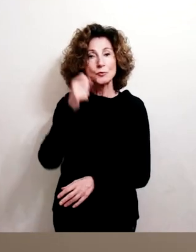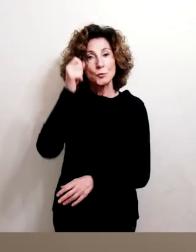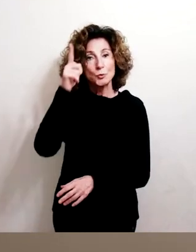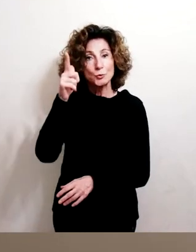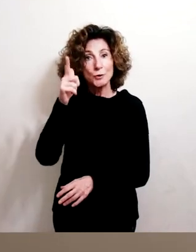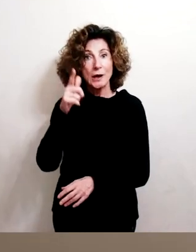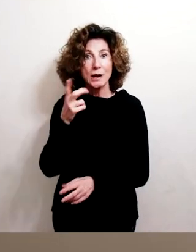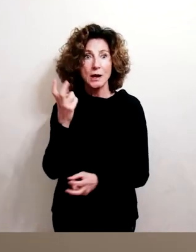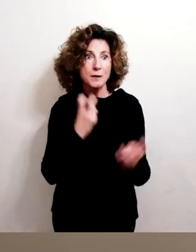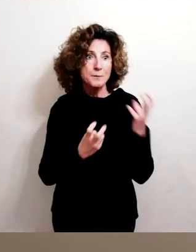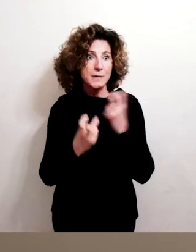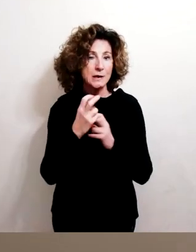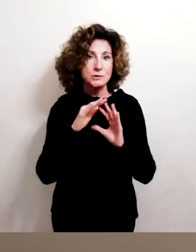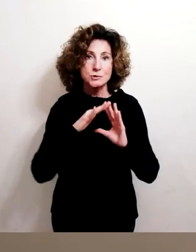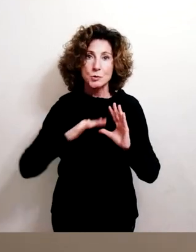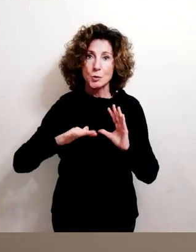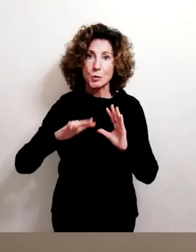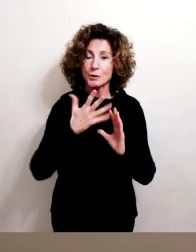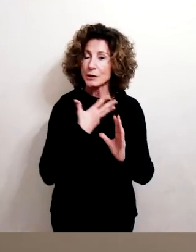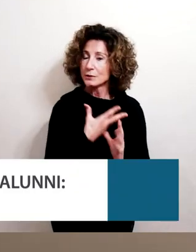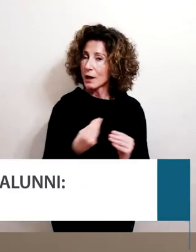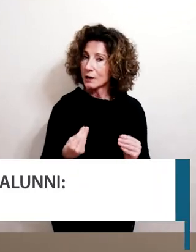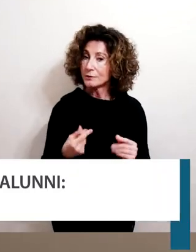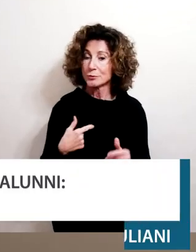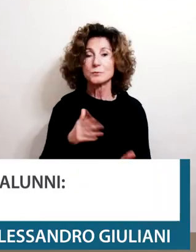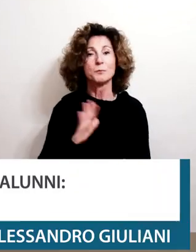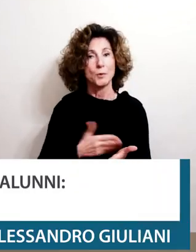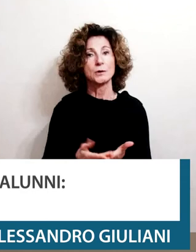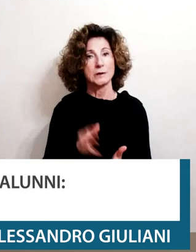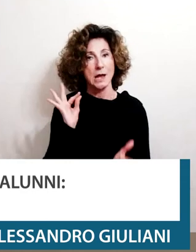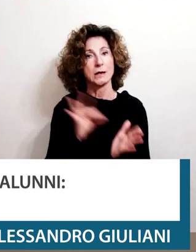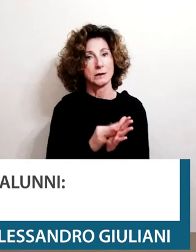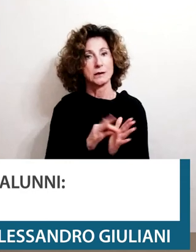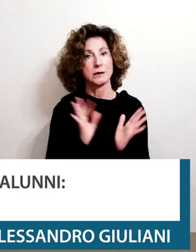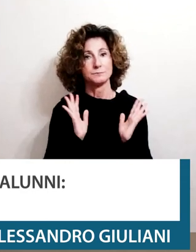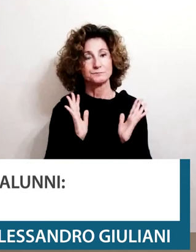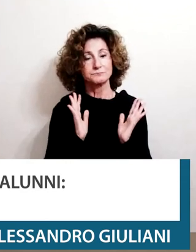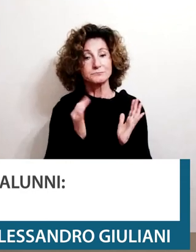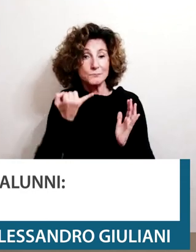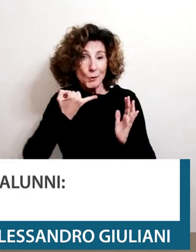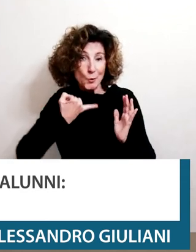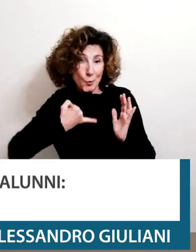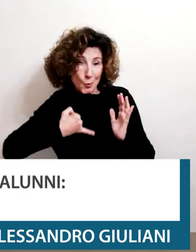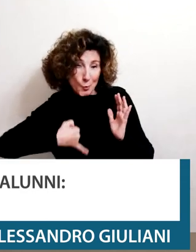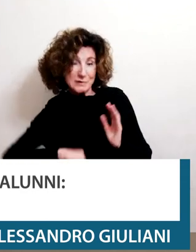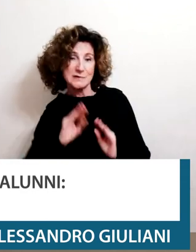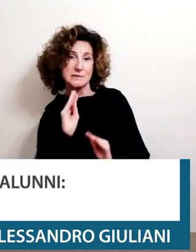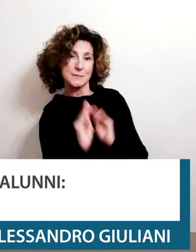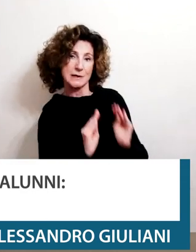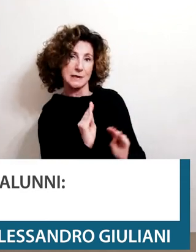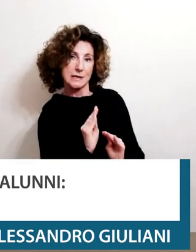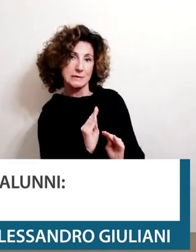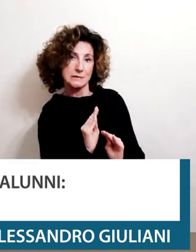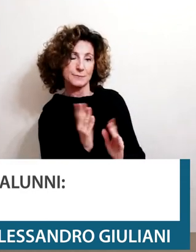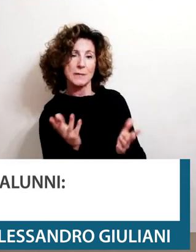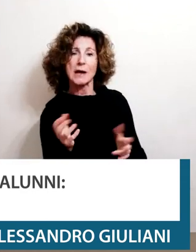culturale abbiamo tanta immigrazione come quartiere per cui dobbiamo tenere conto anche di questo utilissima richiesta